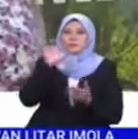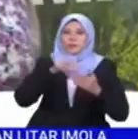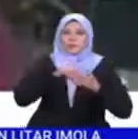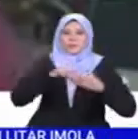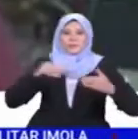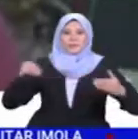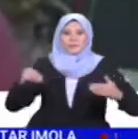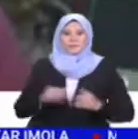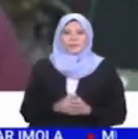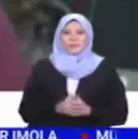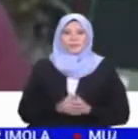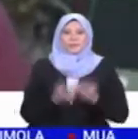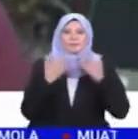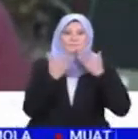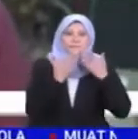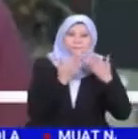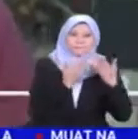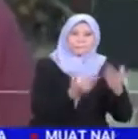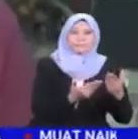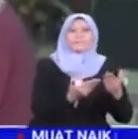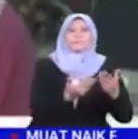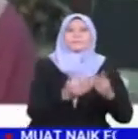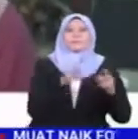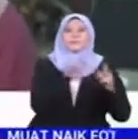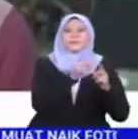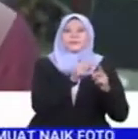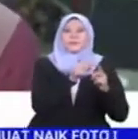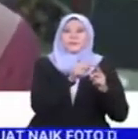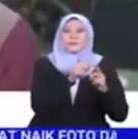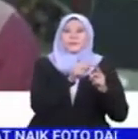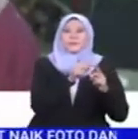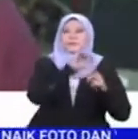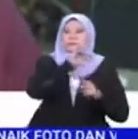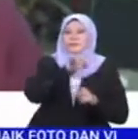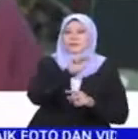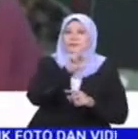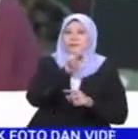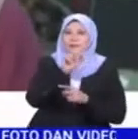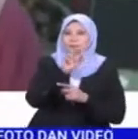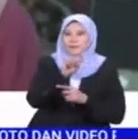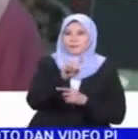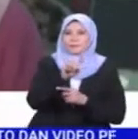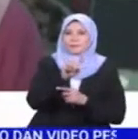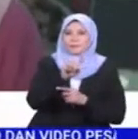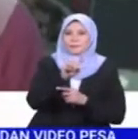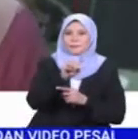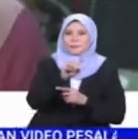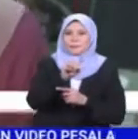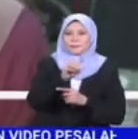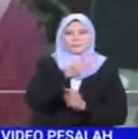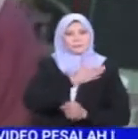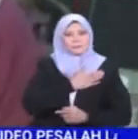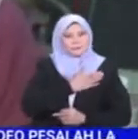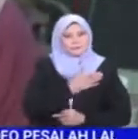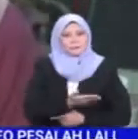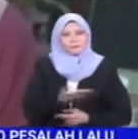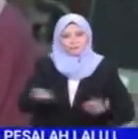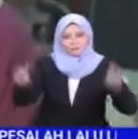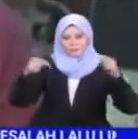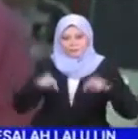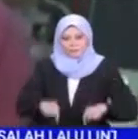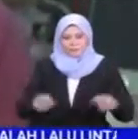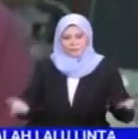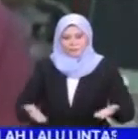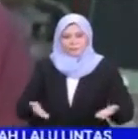RM8,500. Terima kasih kepada pihak JAKIM kerana sudi datang meluangkan